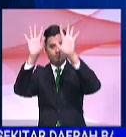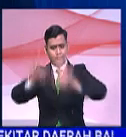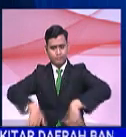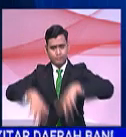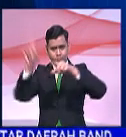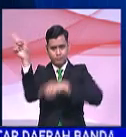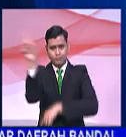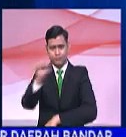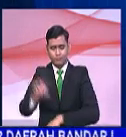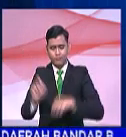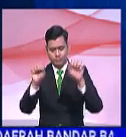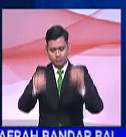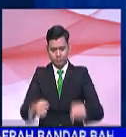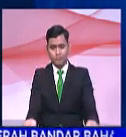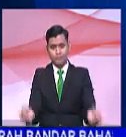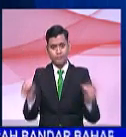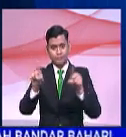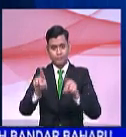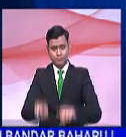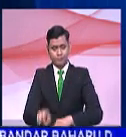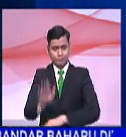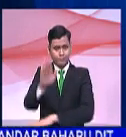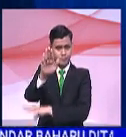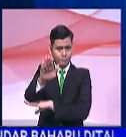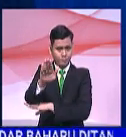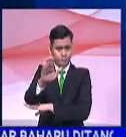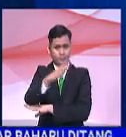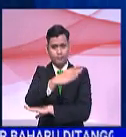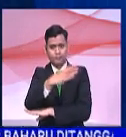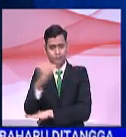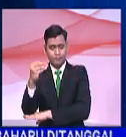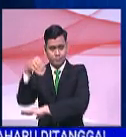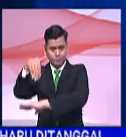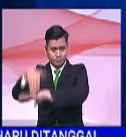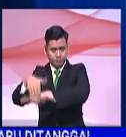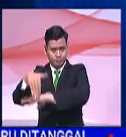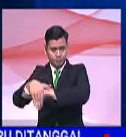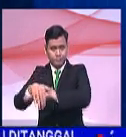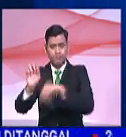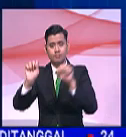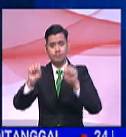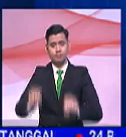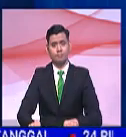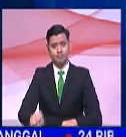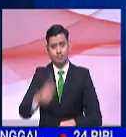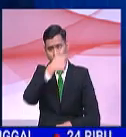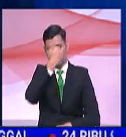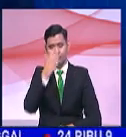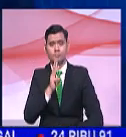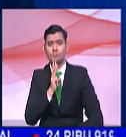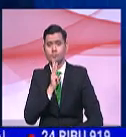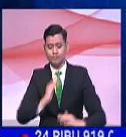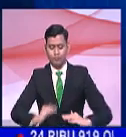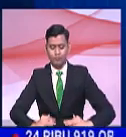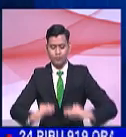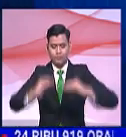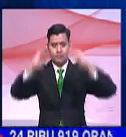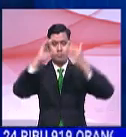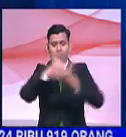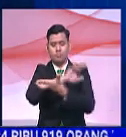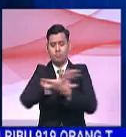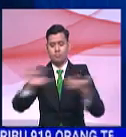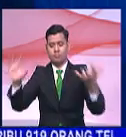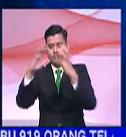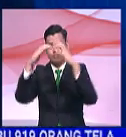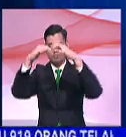kencang boleh berlaku terutamanya pada waktu petang dan juga awal malam yang boleh menyebabkan banjir kilat dan juga kerosakan